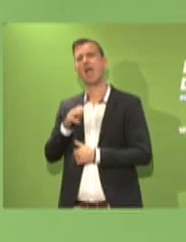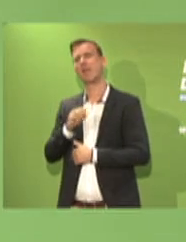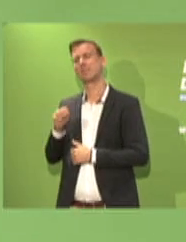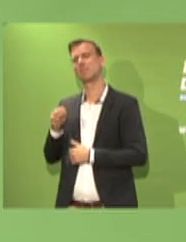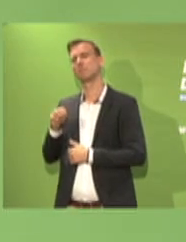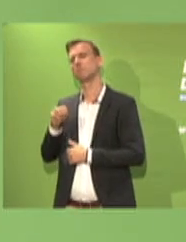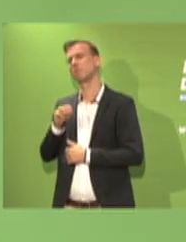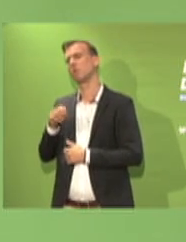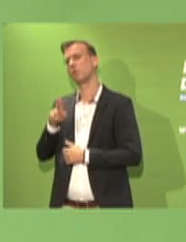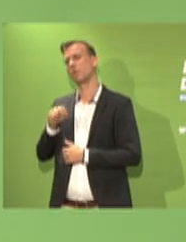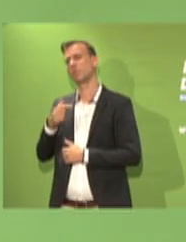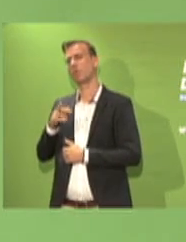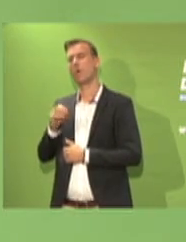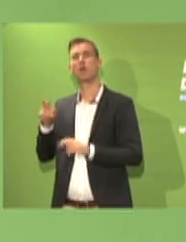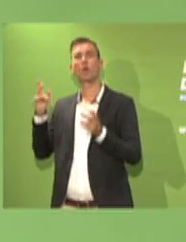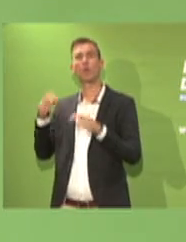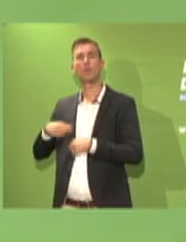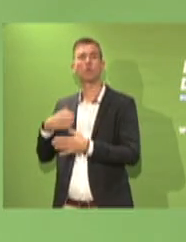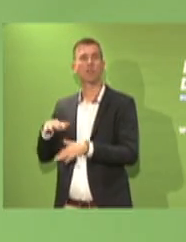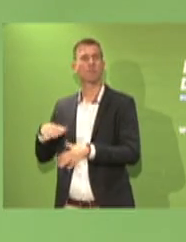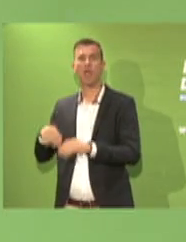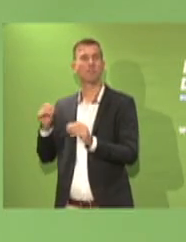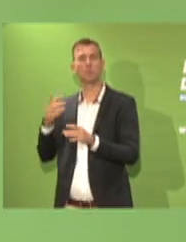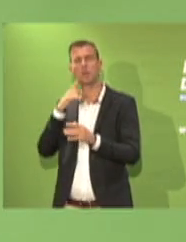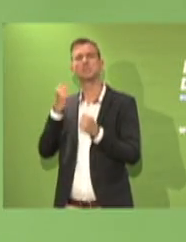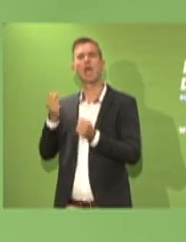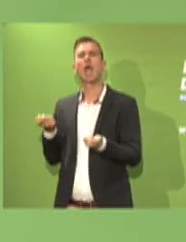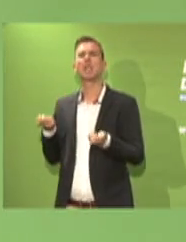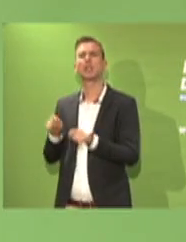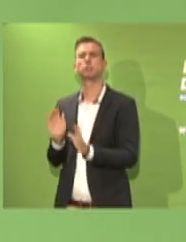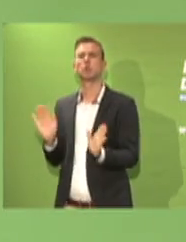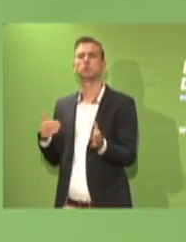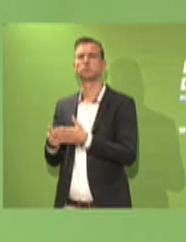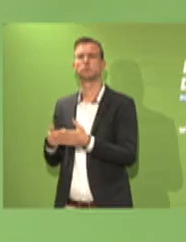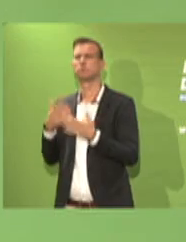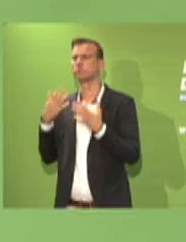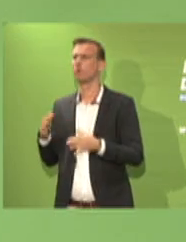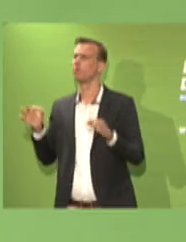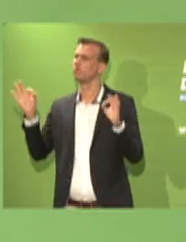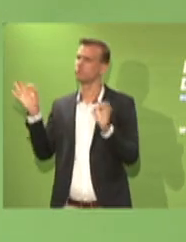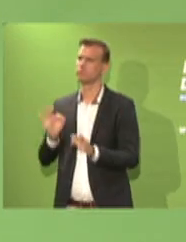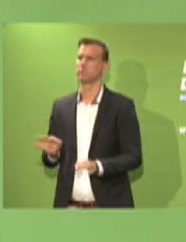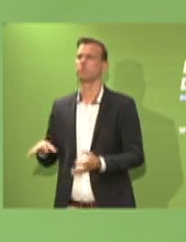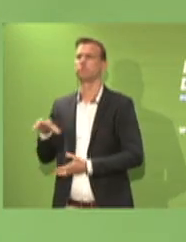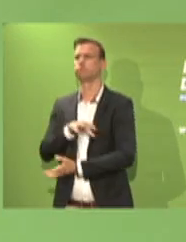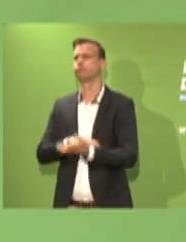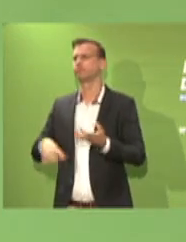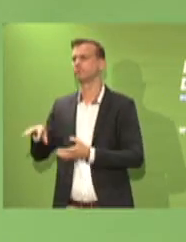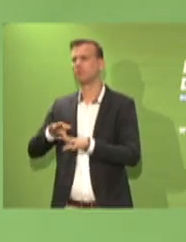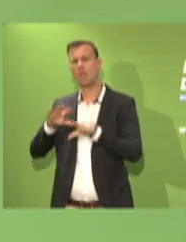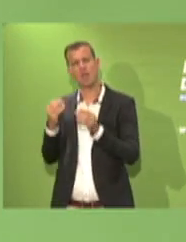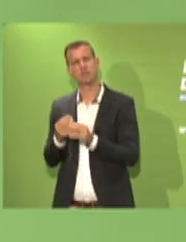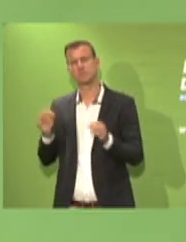ist noch gar nicht mal der Rückbau begonnen worden. Der ist nur sicher eingeschlossen worden. Alles ein Desaster, alles eine